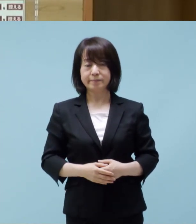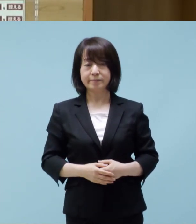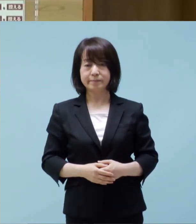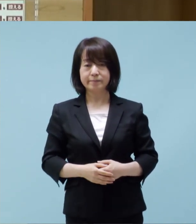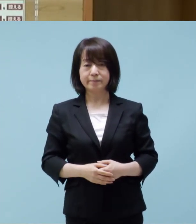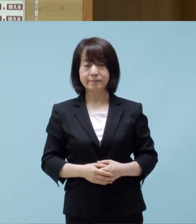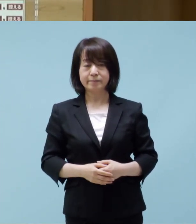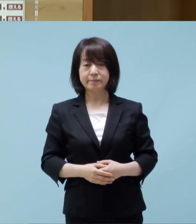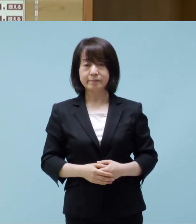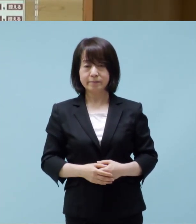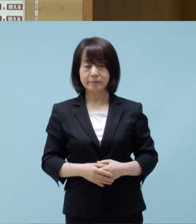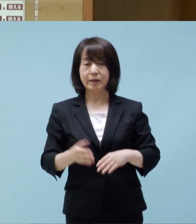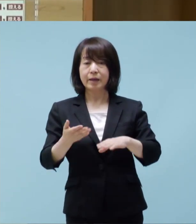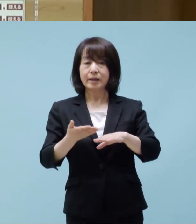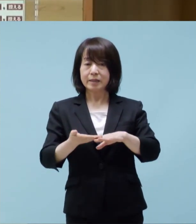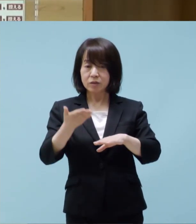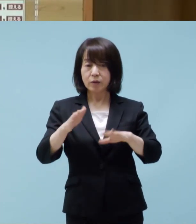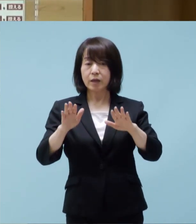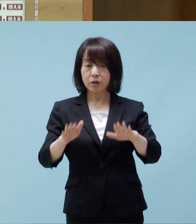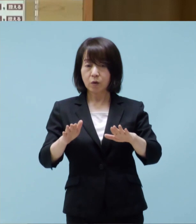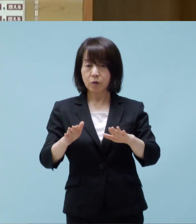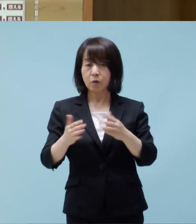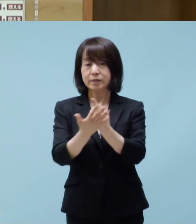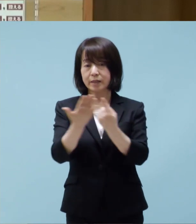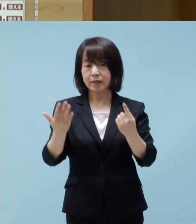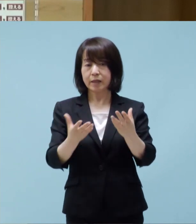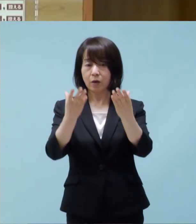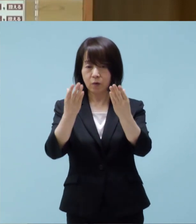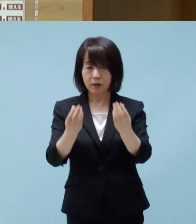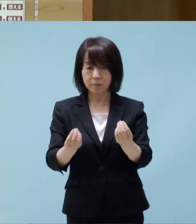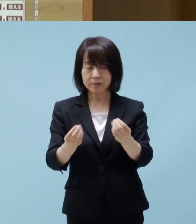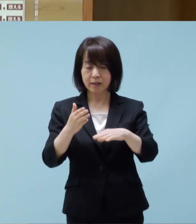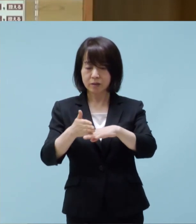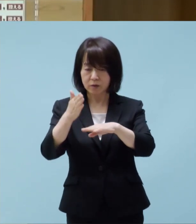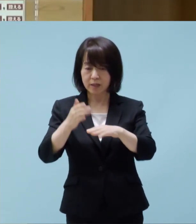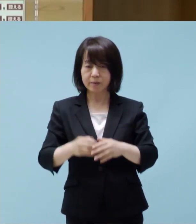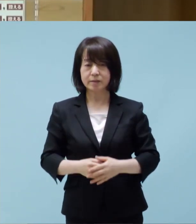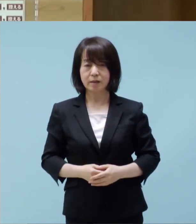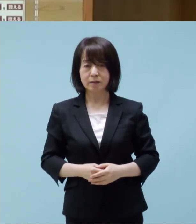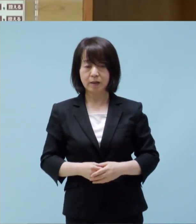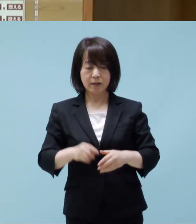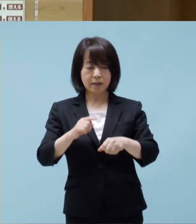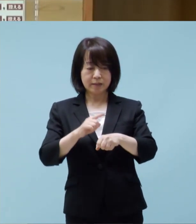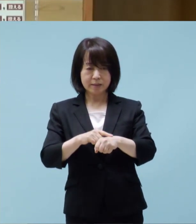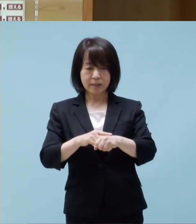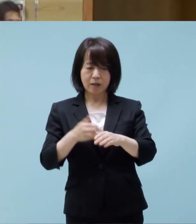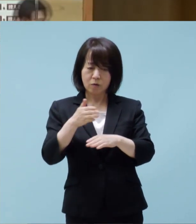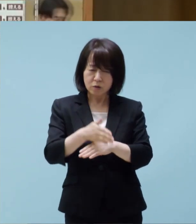以上で本日の定例記者会見を終了させていただきます。ありがとうございました。はい、 遅くまでありがとうございました。